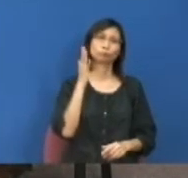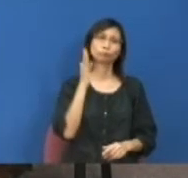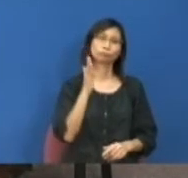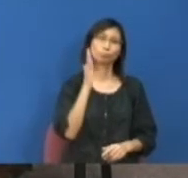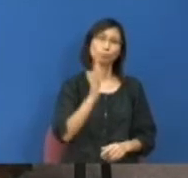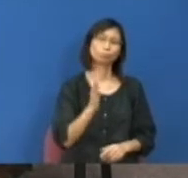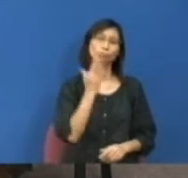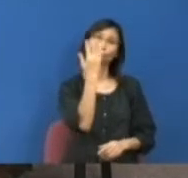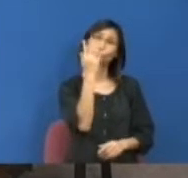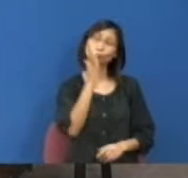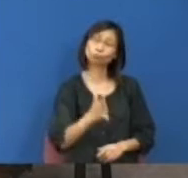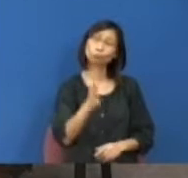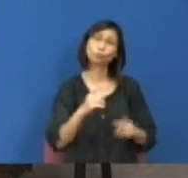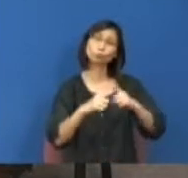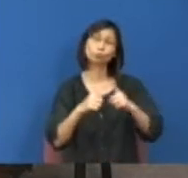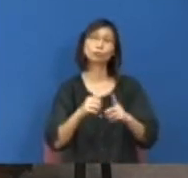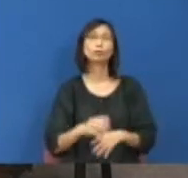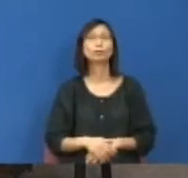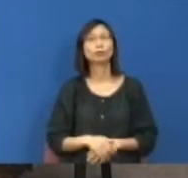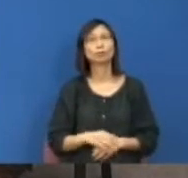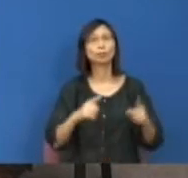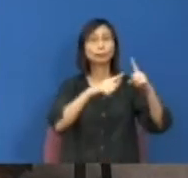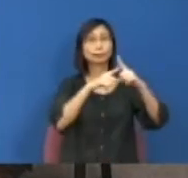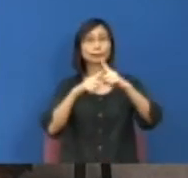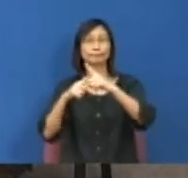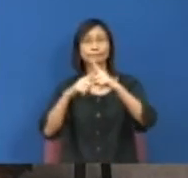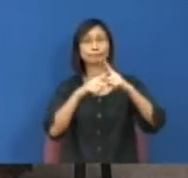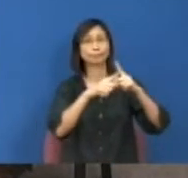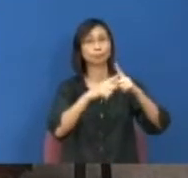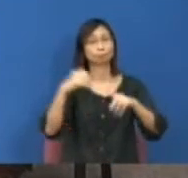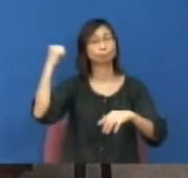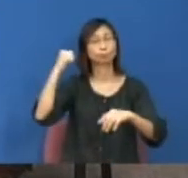1000人左右，就曾經有一段時間。當然當大家